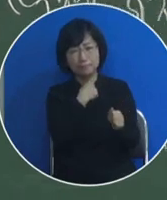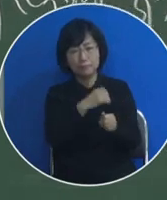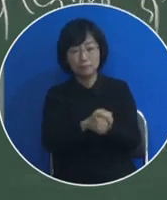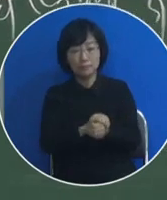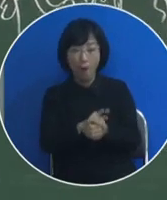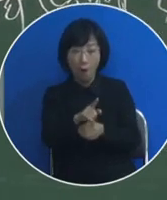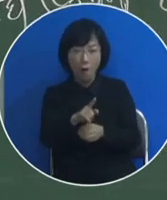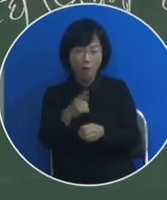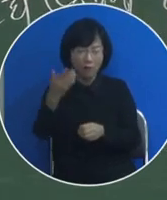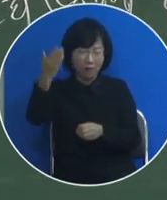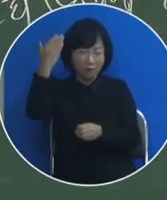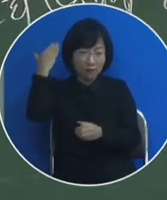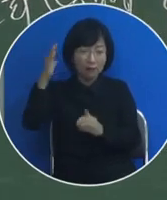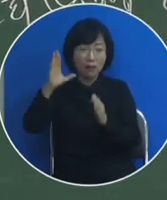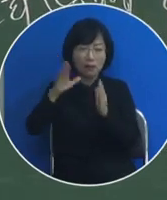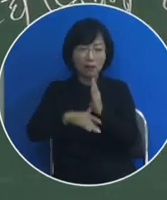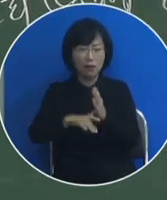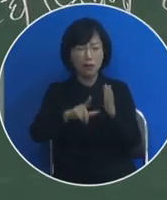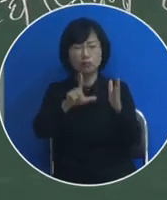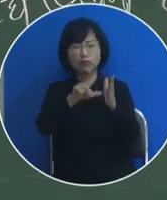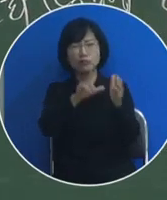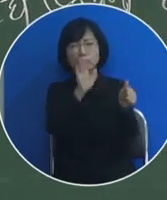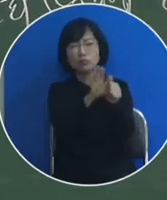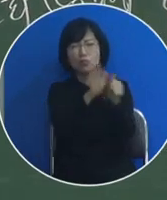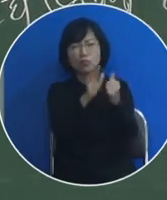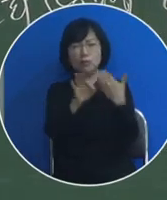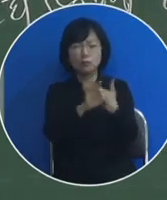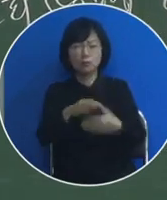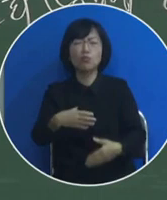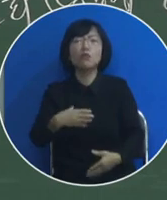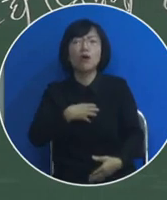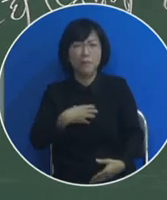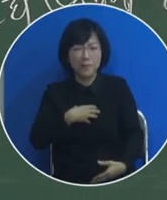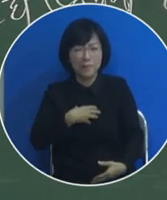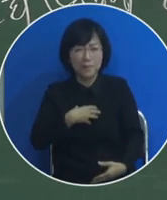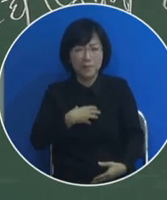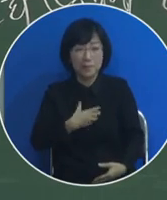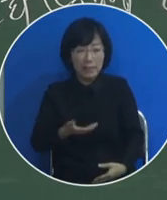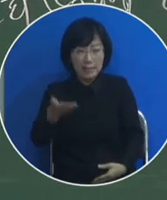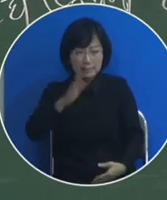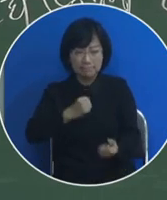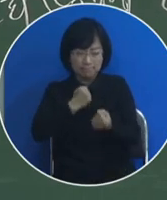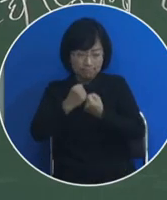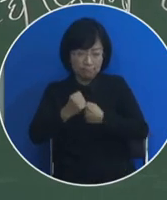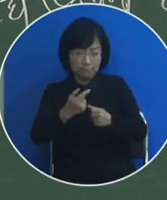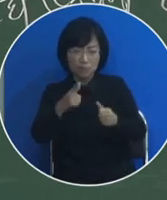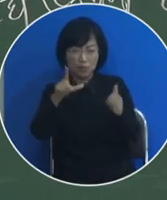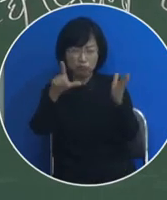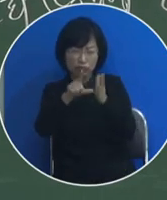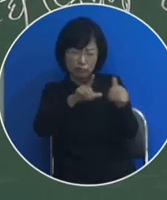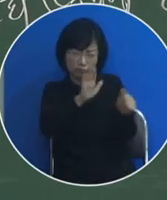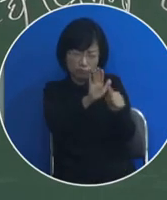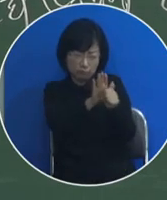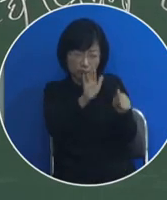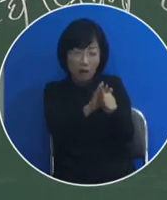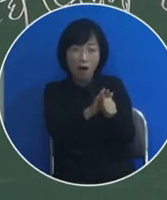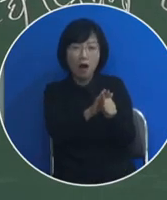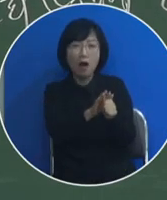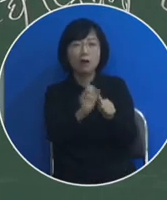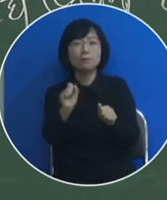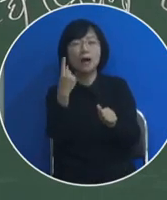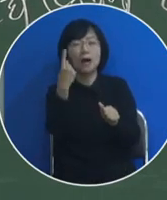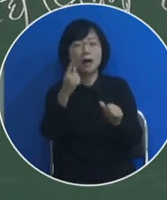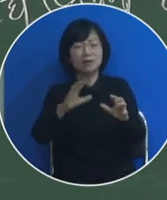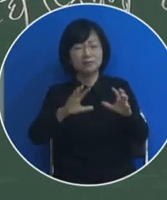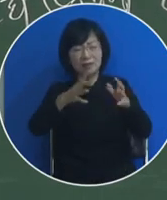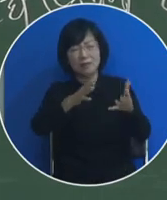힘든 거거든요. And back then, to be helping Luther was a very difficult thing to do. 그 바람에 세계 변화된 겁니다. But because of that, the world was changed. 그리고